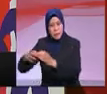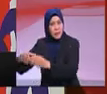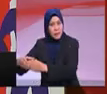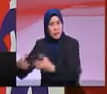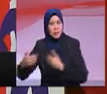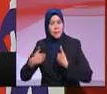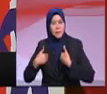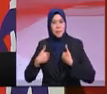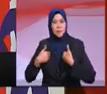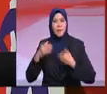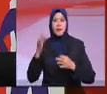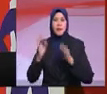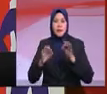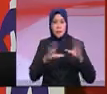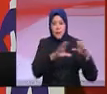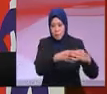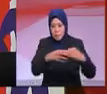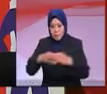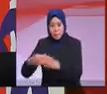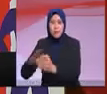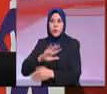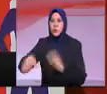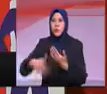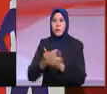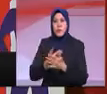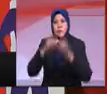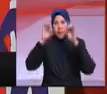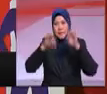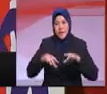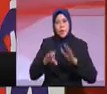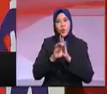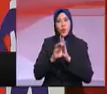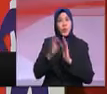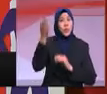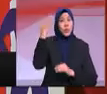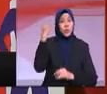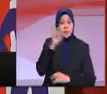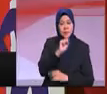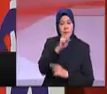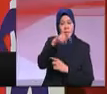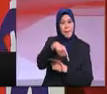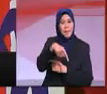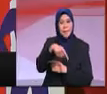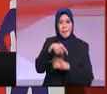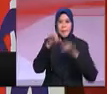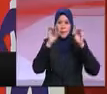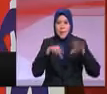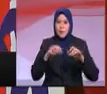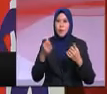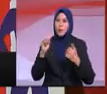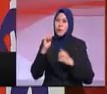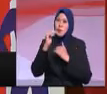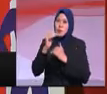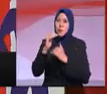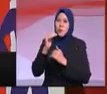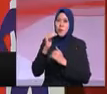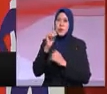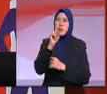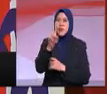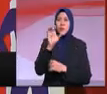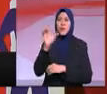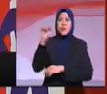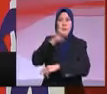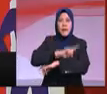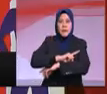tertentu, kalau kluster tersebut kita akan saring semua. Contohnya kluster Sri Talin dulu. Jadi kita mengambil tempoh 100